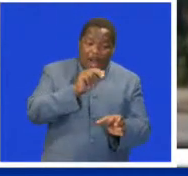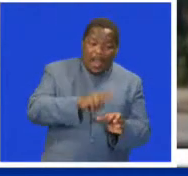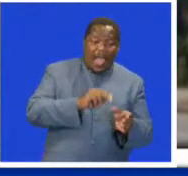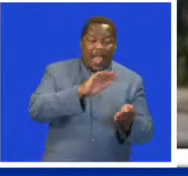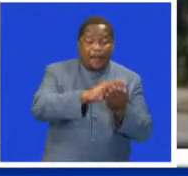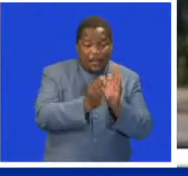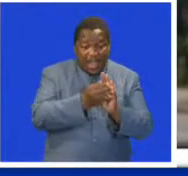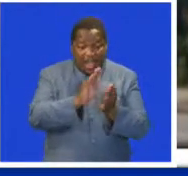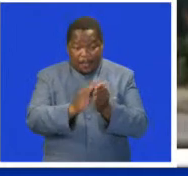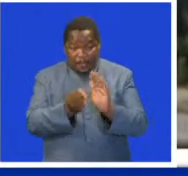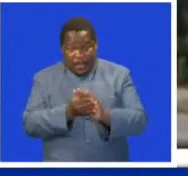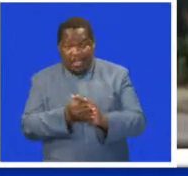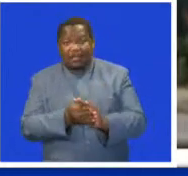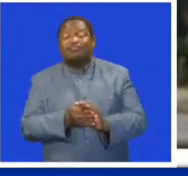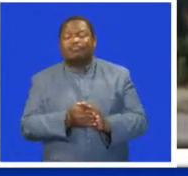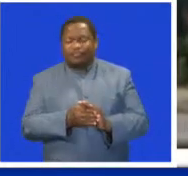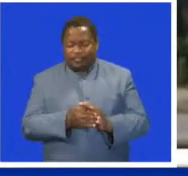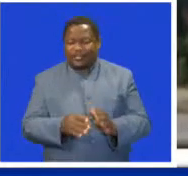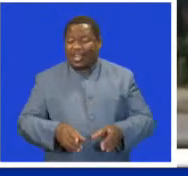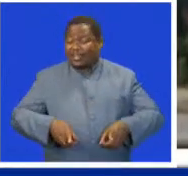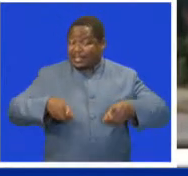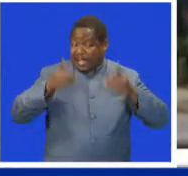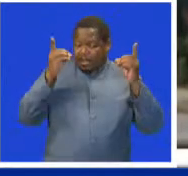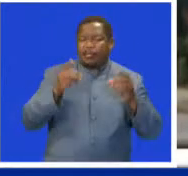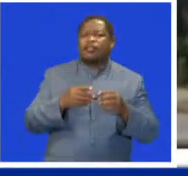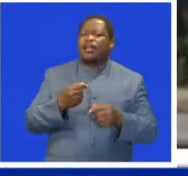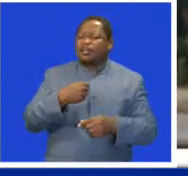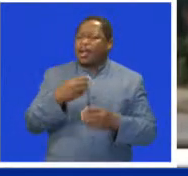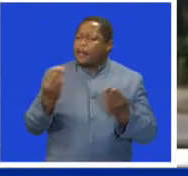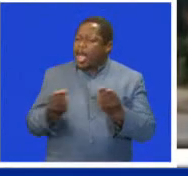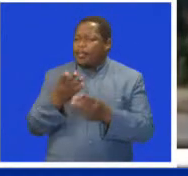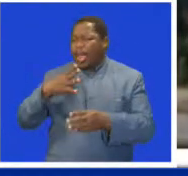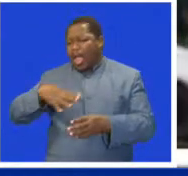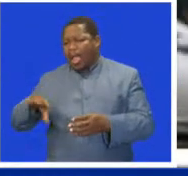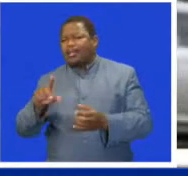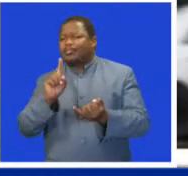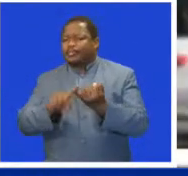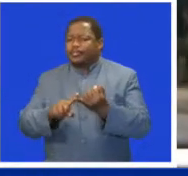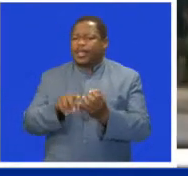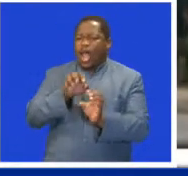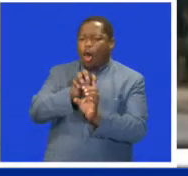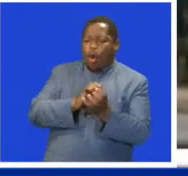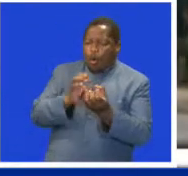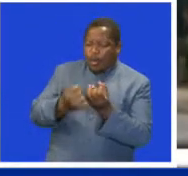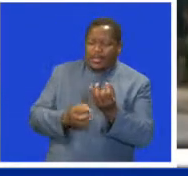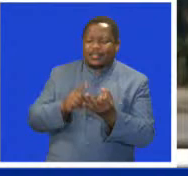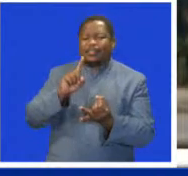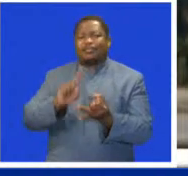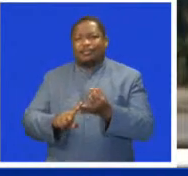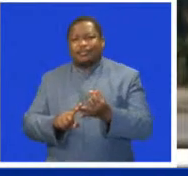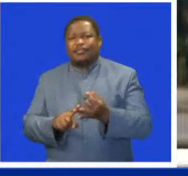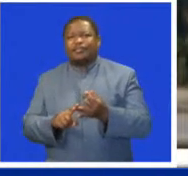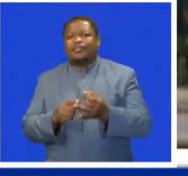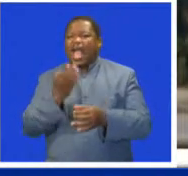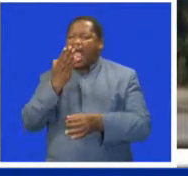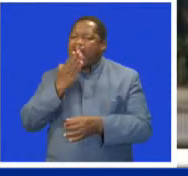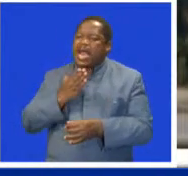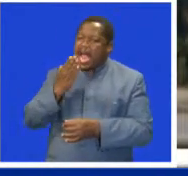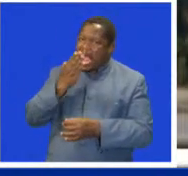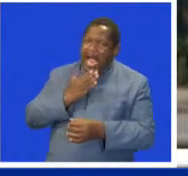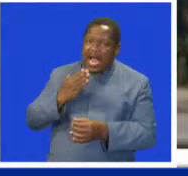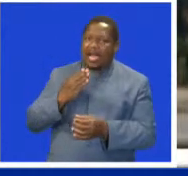lesesibuso bese ngithatha le orange ngithatha pineapple ngakha lelo fruit I'm not quality assured kusendele ngile mina